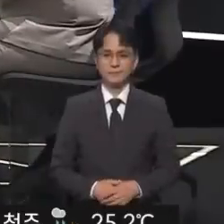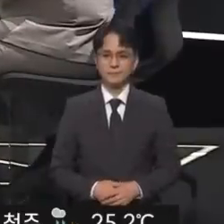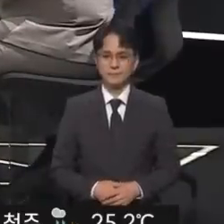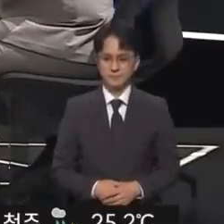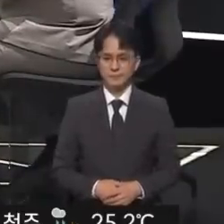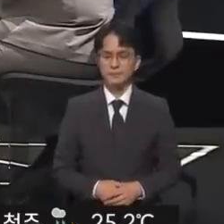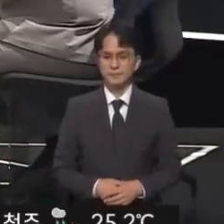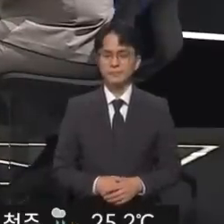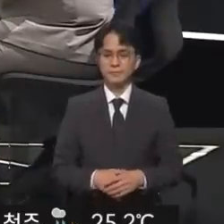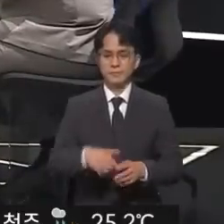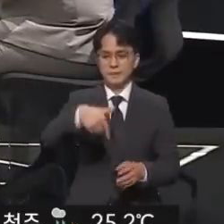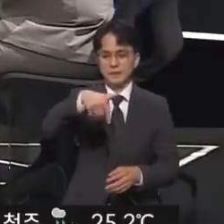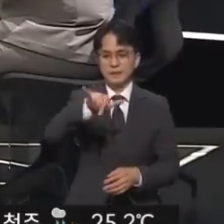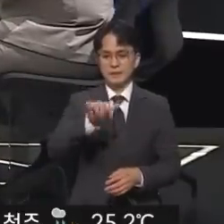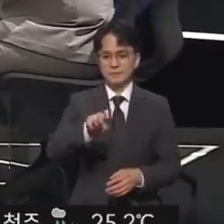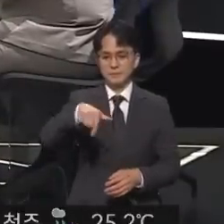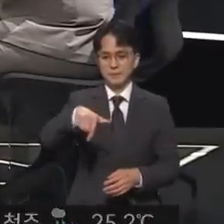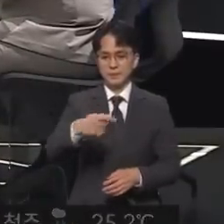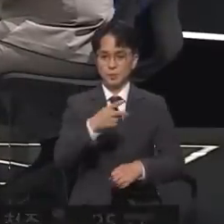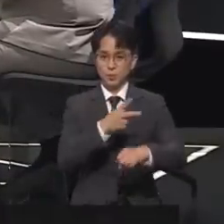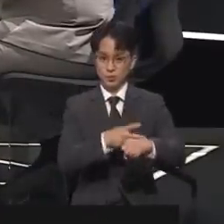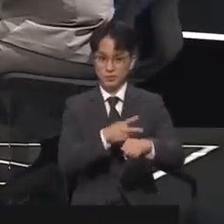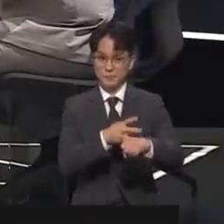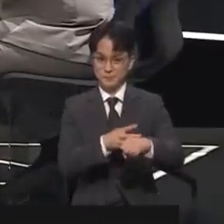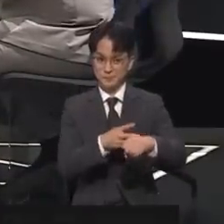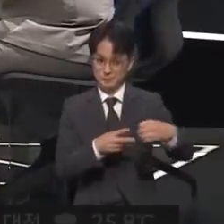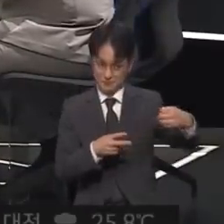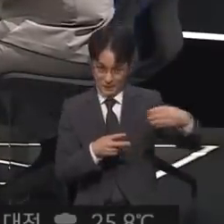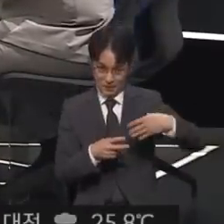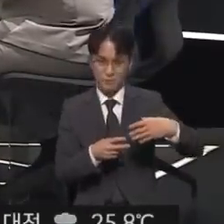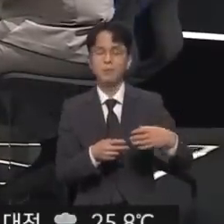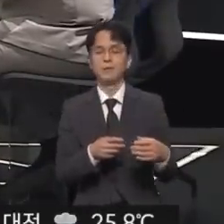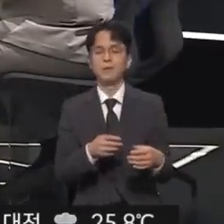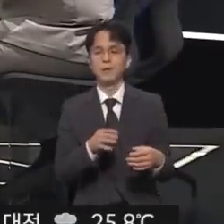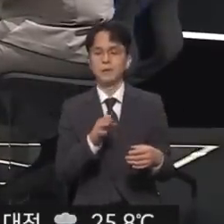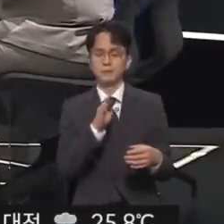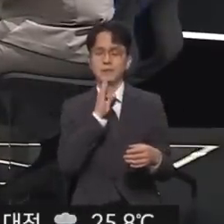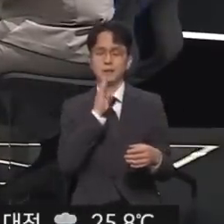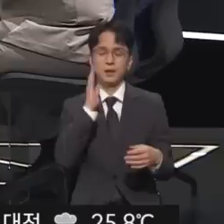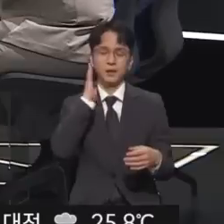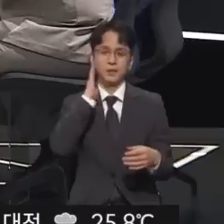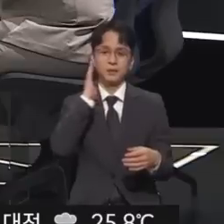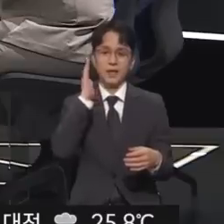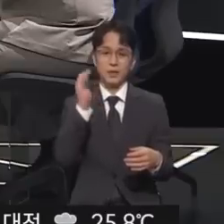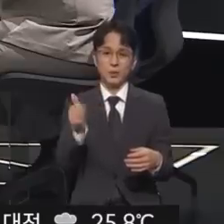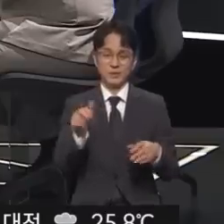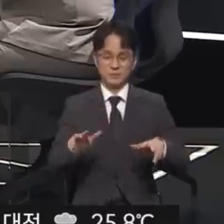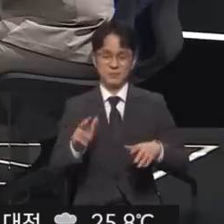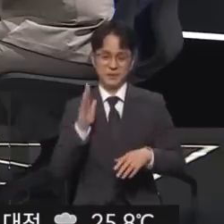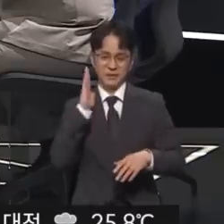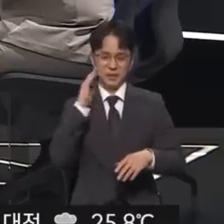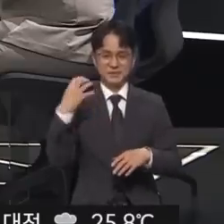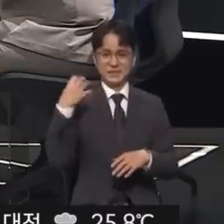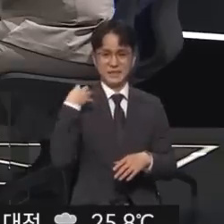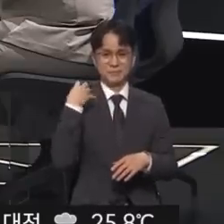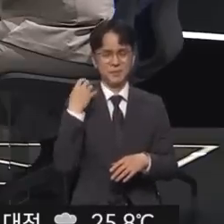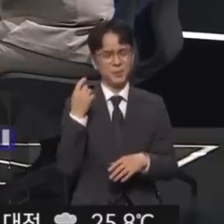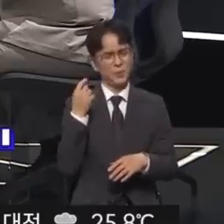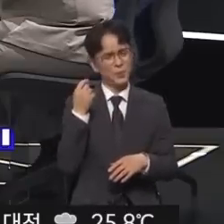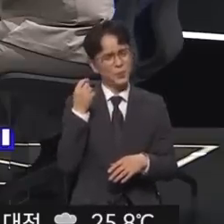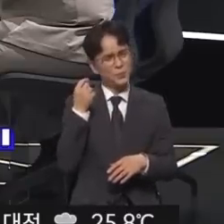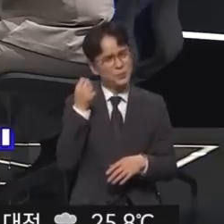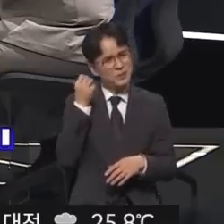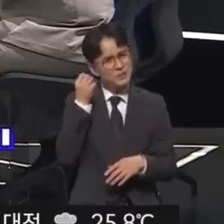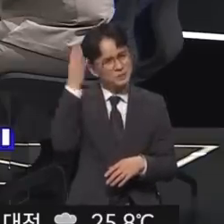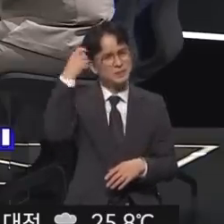예 지금 굳이 교수님 말대로 보니까 그런 상황이 까 대통령 자리에 엄중 암을 아직 윤석렬 대통령이 잘 모르는 것 같다 라는 느낌이 좀